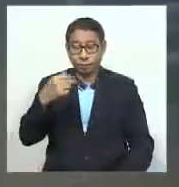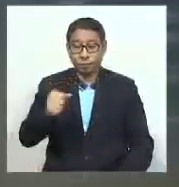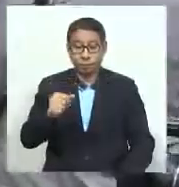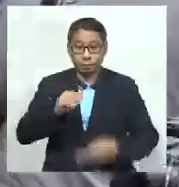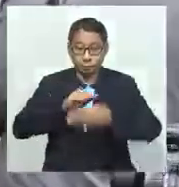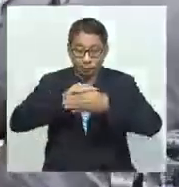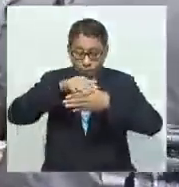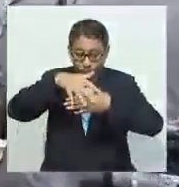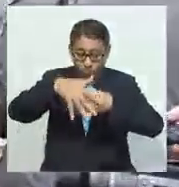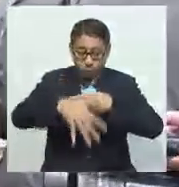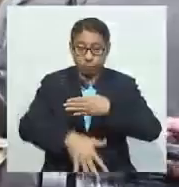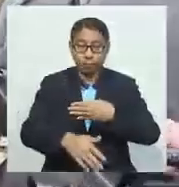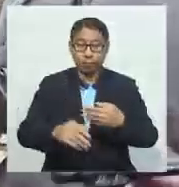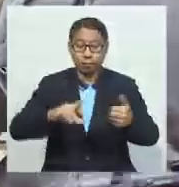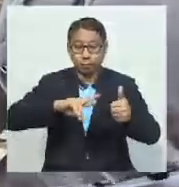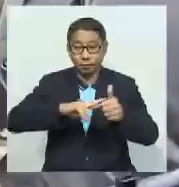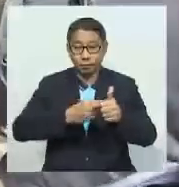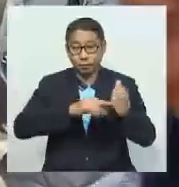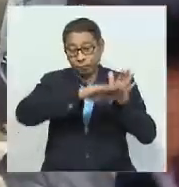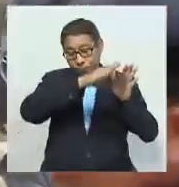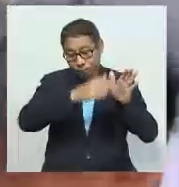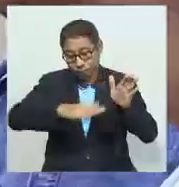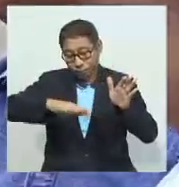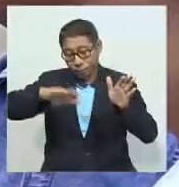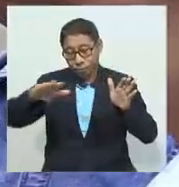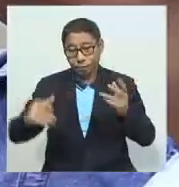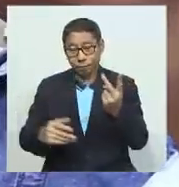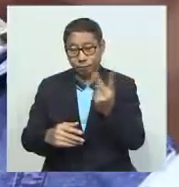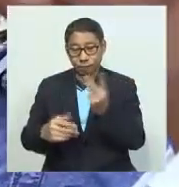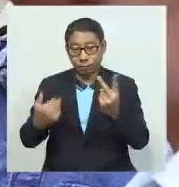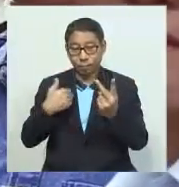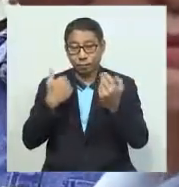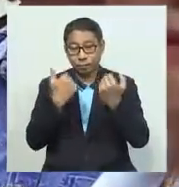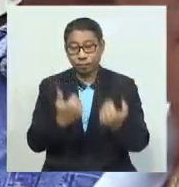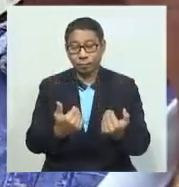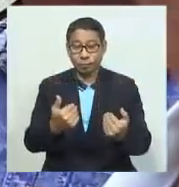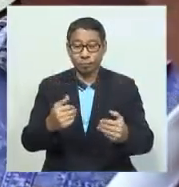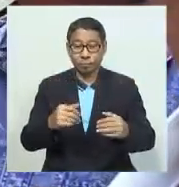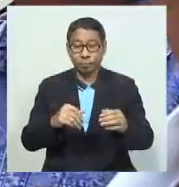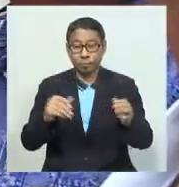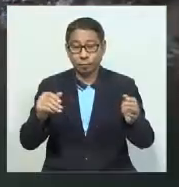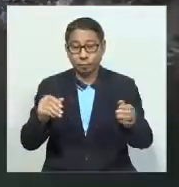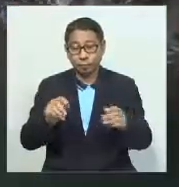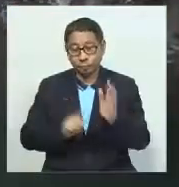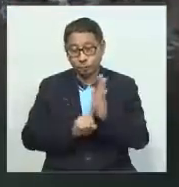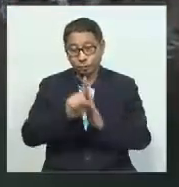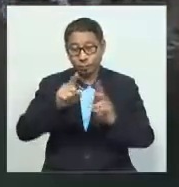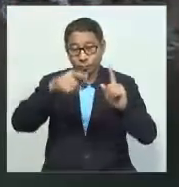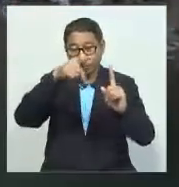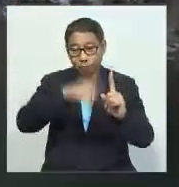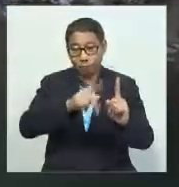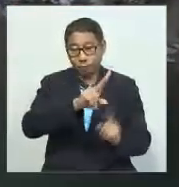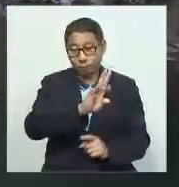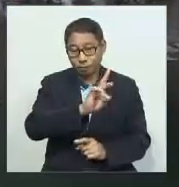น้ำตกน้ำคะนี่ถือกำเนิดมาจากภูเขา 2ภูด้วยกันคือภูลังกาและภูเทวดาซึ่งเป็นยอดดอยที่มีความสูง